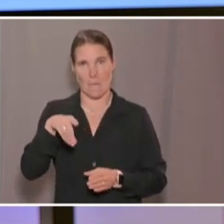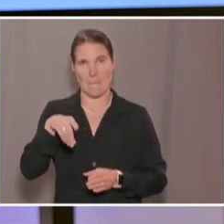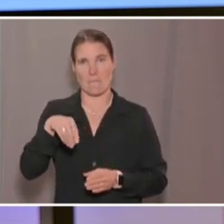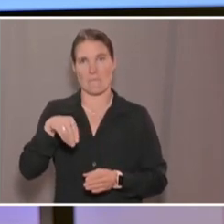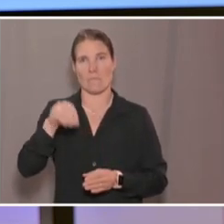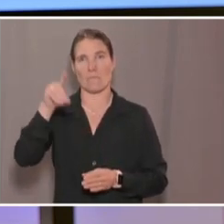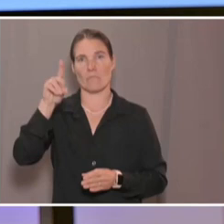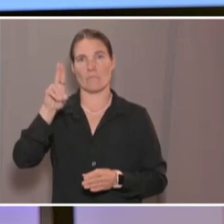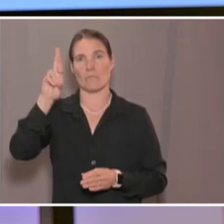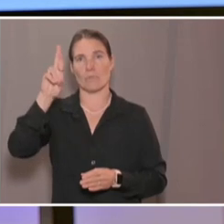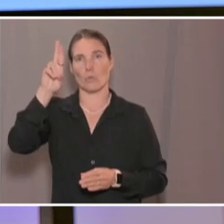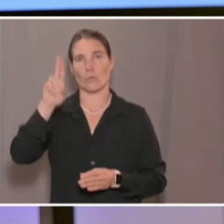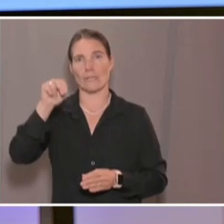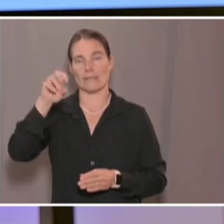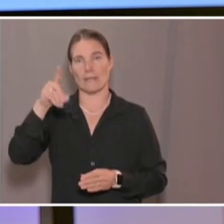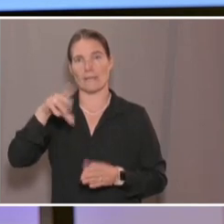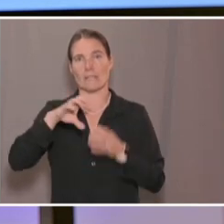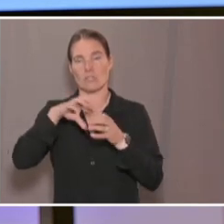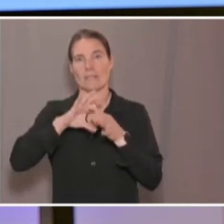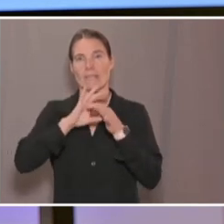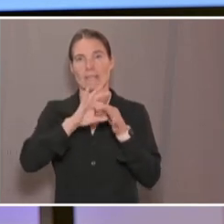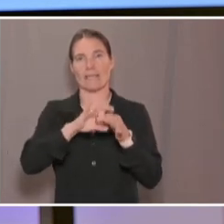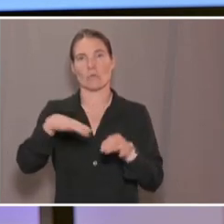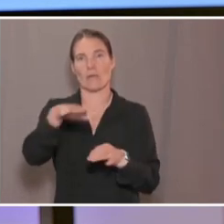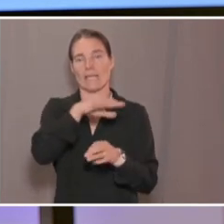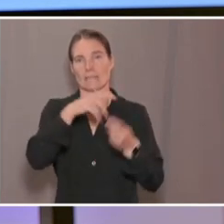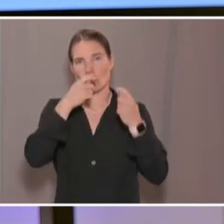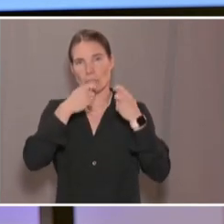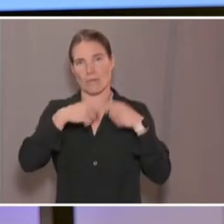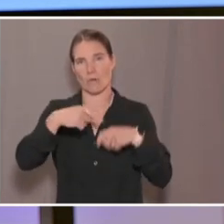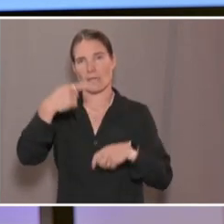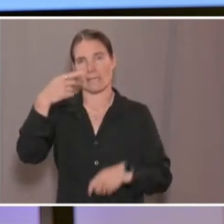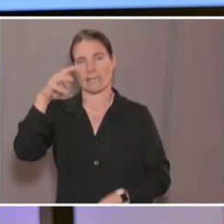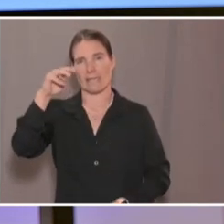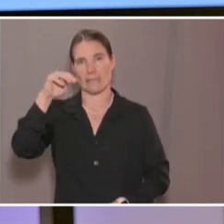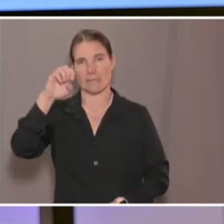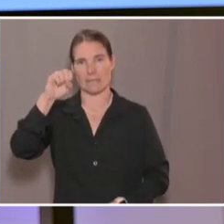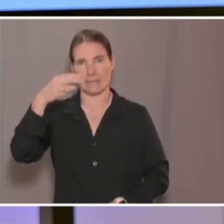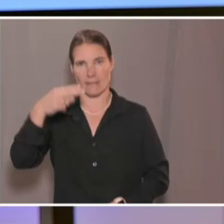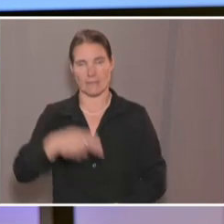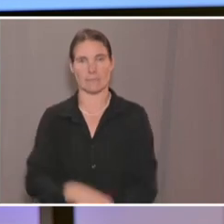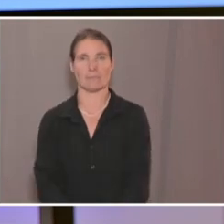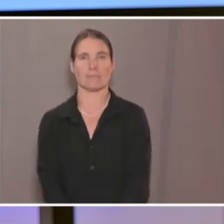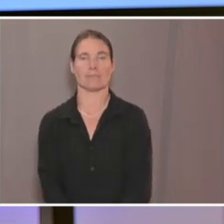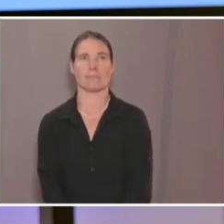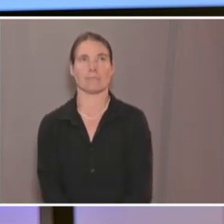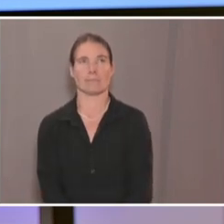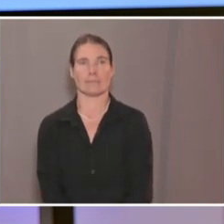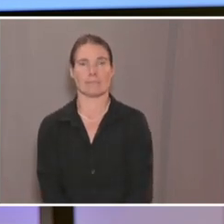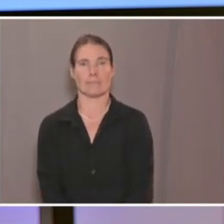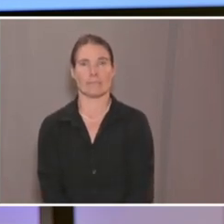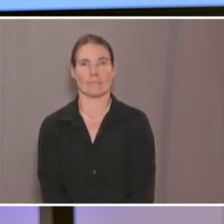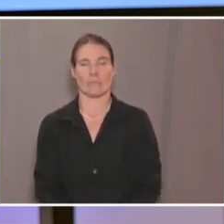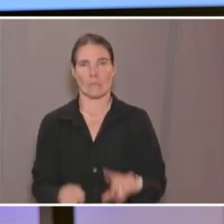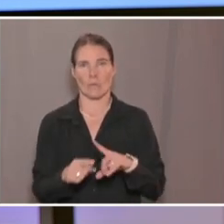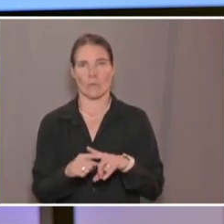ist die Geschäftsbereichsleiterin Landesbau bei der GMSH. Wir haben den Begriff schon oft gehört, Gebäudemanagement Schleswig-Holstein. Und